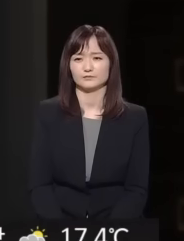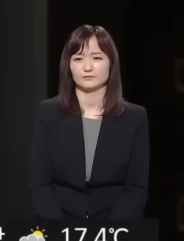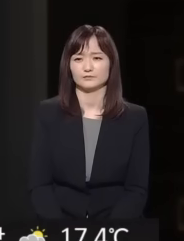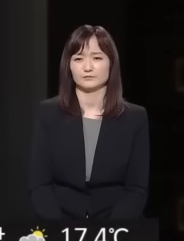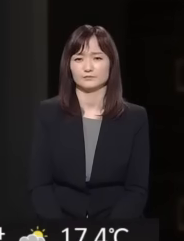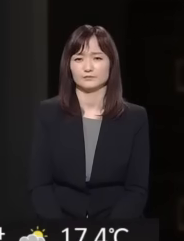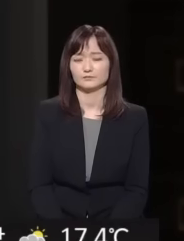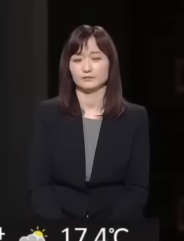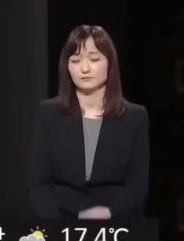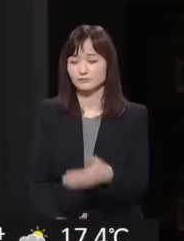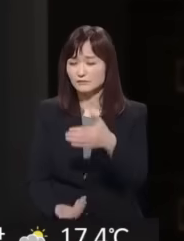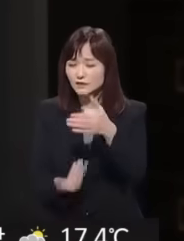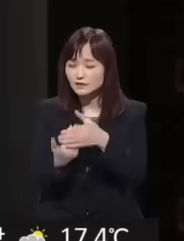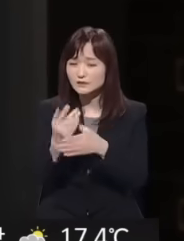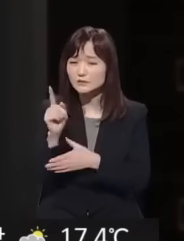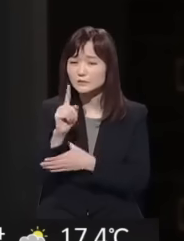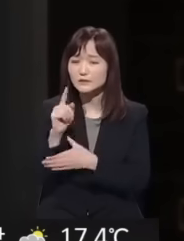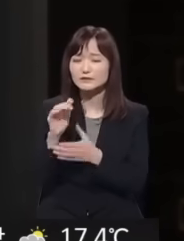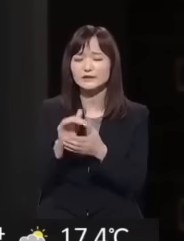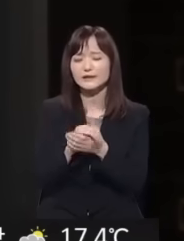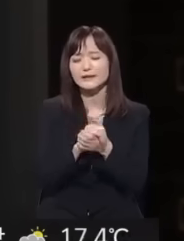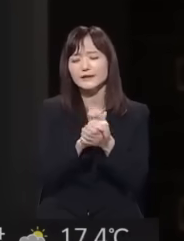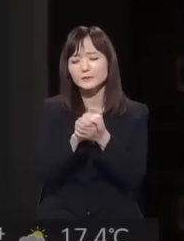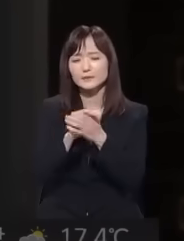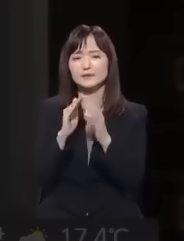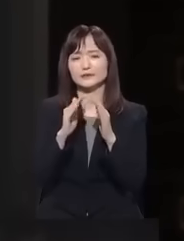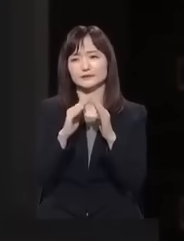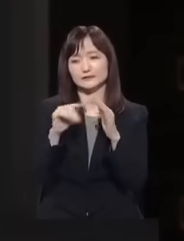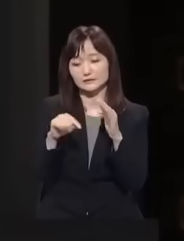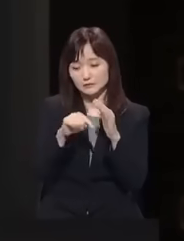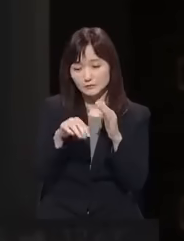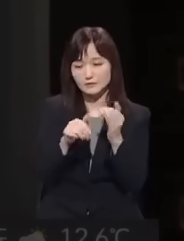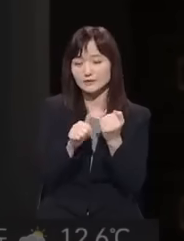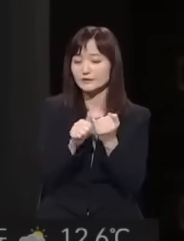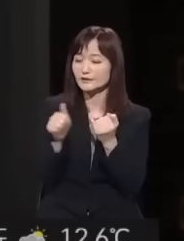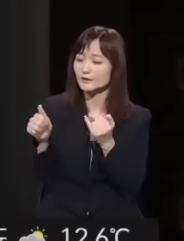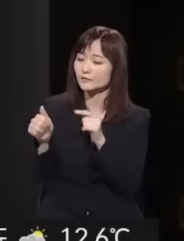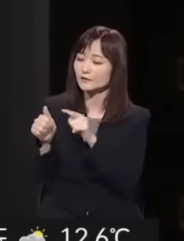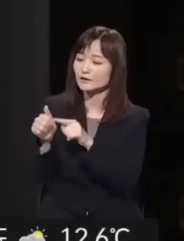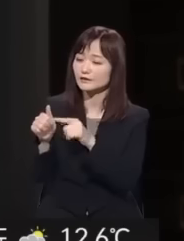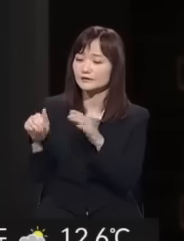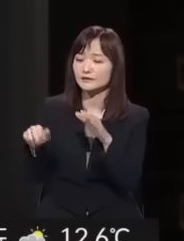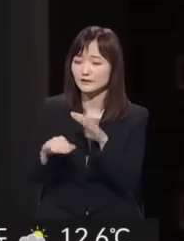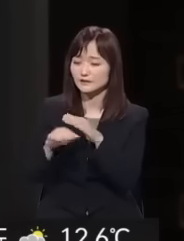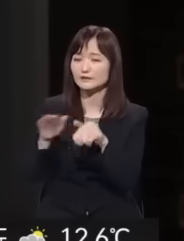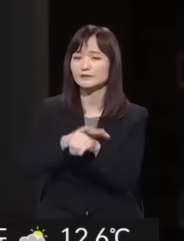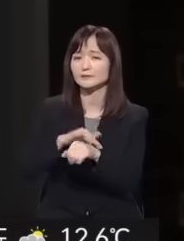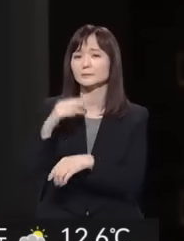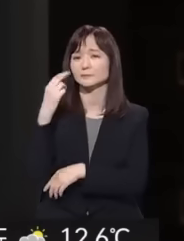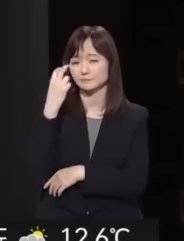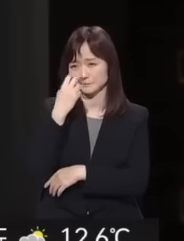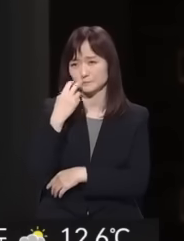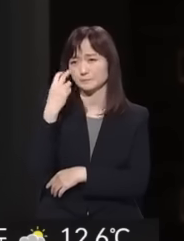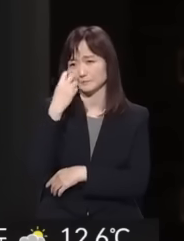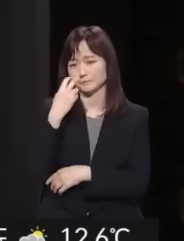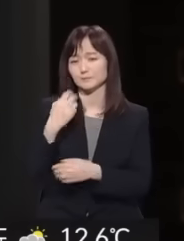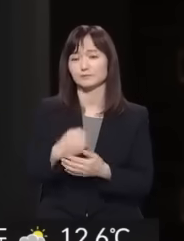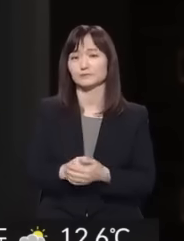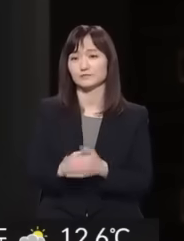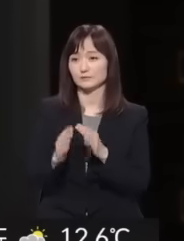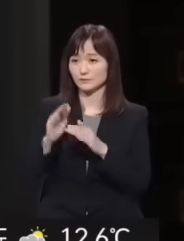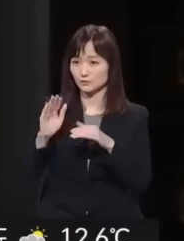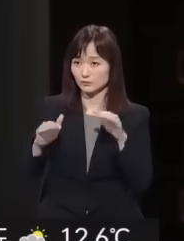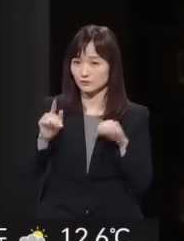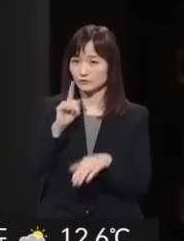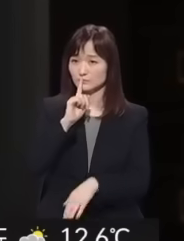사건이 벌어지면 화목한 집안이었다 뭐 남편이 가정적이었다 이렇게 주변 뭐 이웃들의